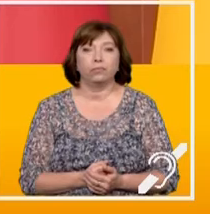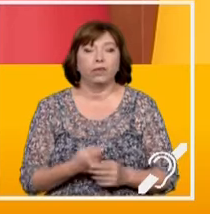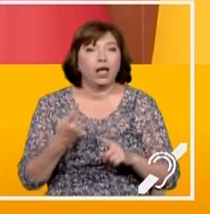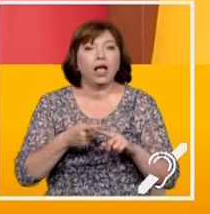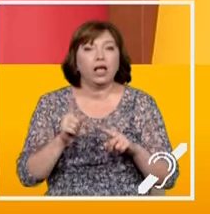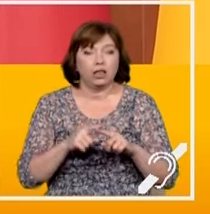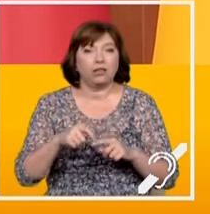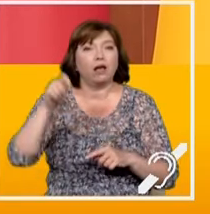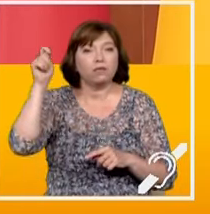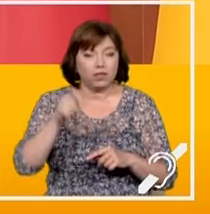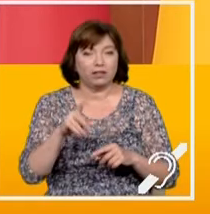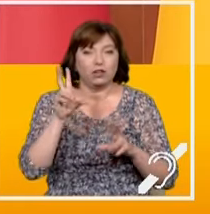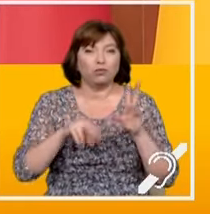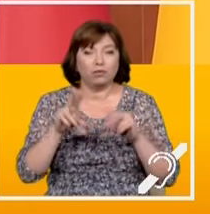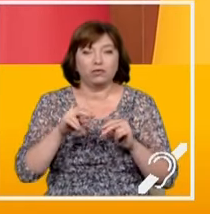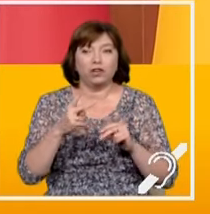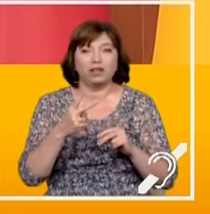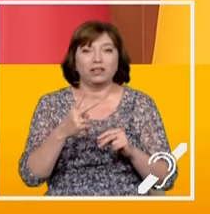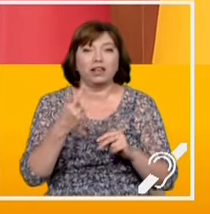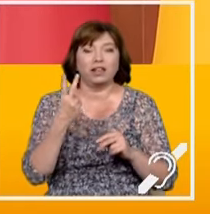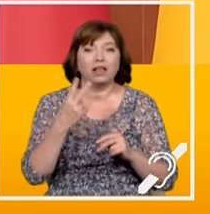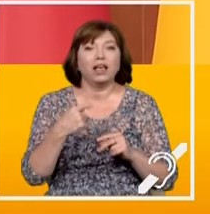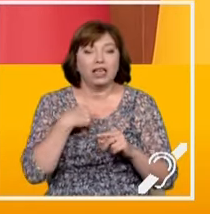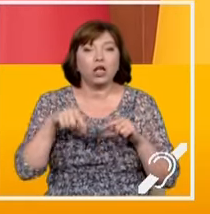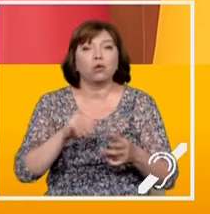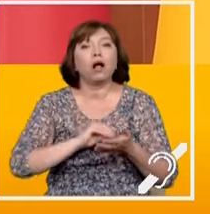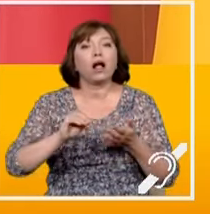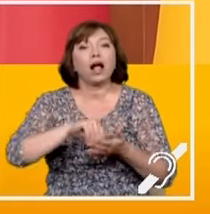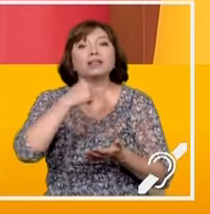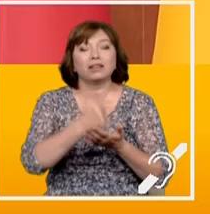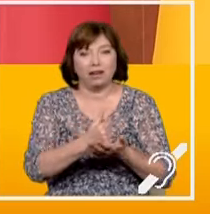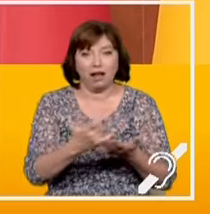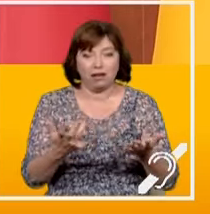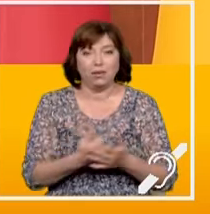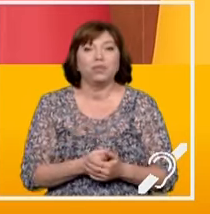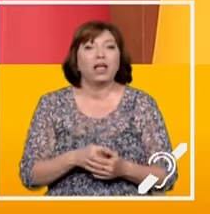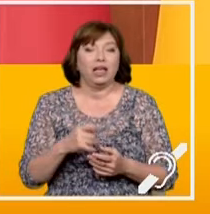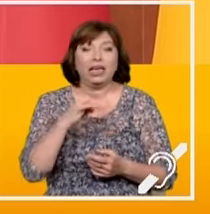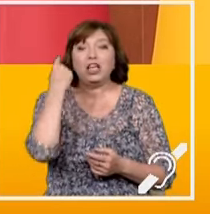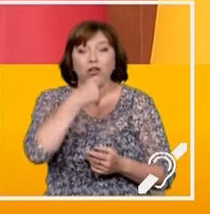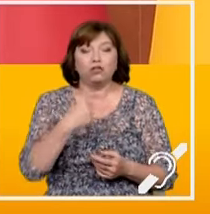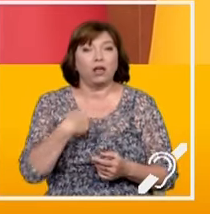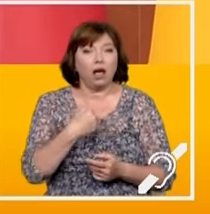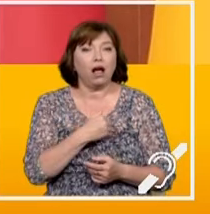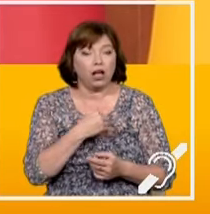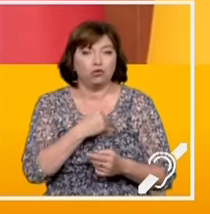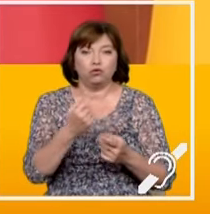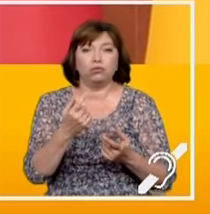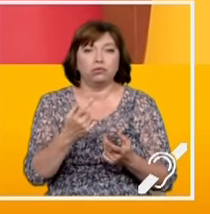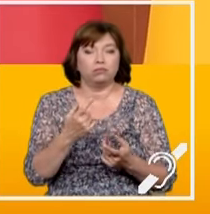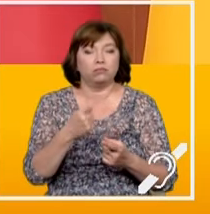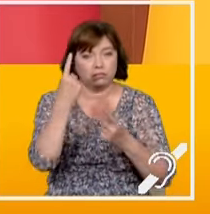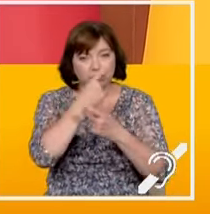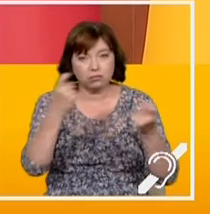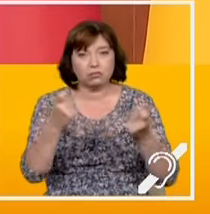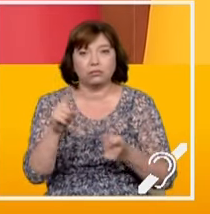este vorba de o vizită bilaterală în țara dumneavoastră, sunt aici ca cancelar federal. Este important pentru că doresc să trag un semnal în ceea